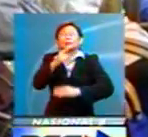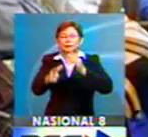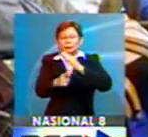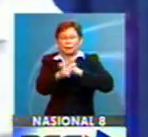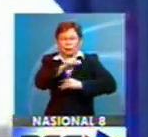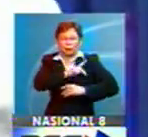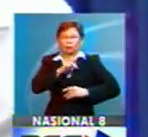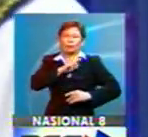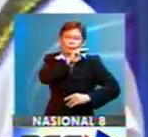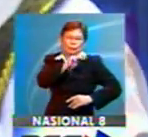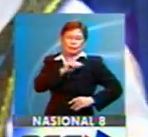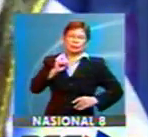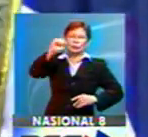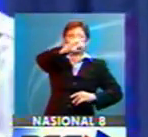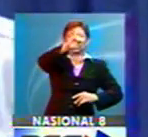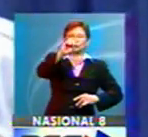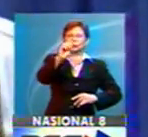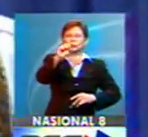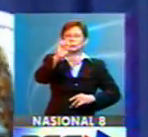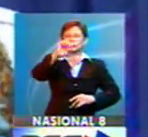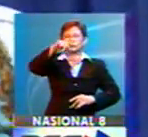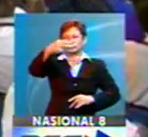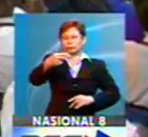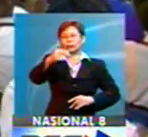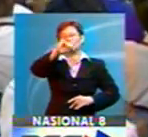Menteri Sabah Tan Sri Joseph Pairin Kitingan.